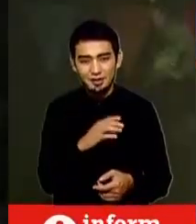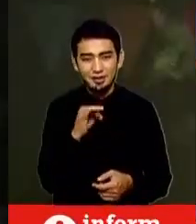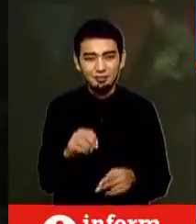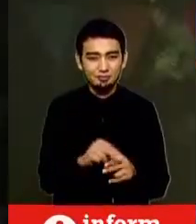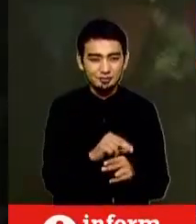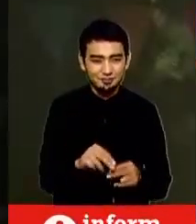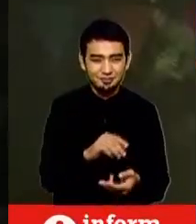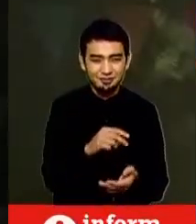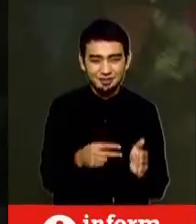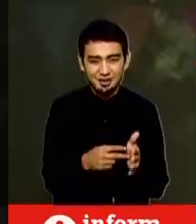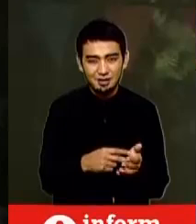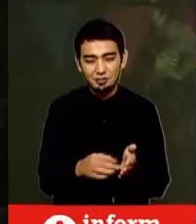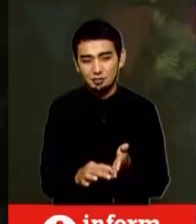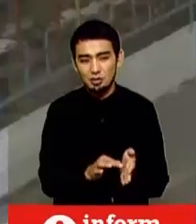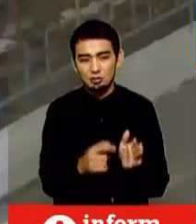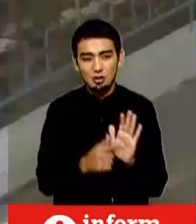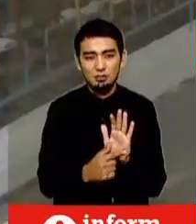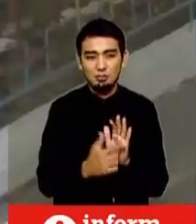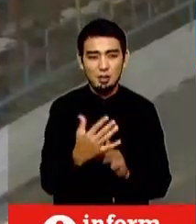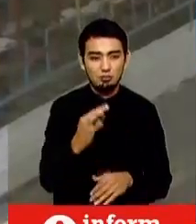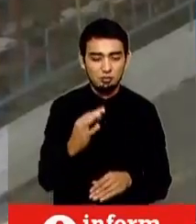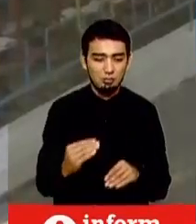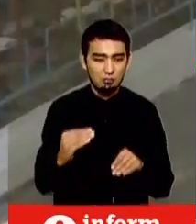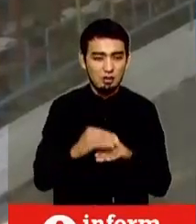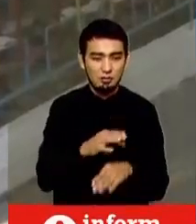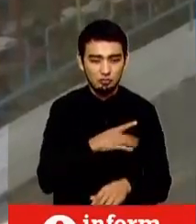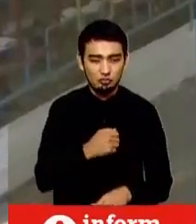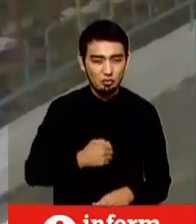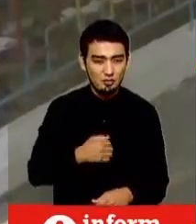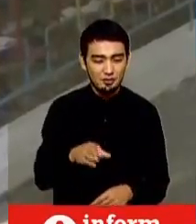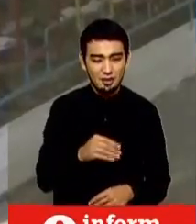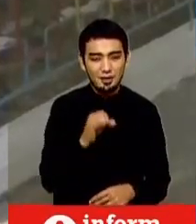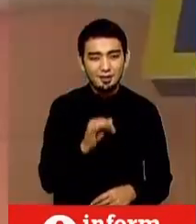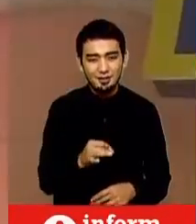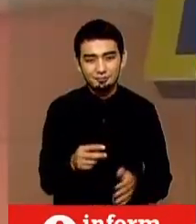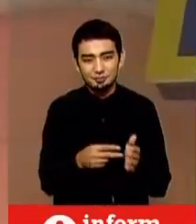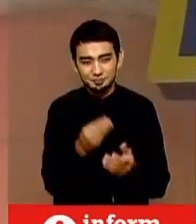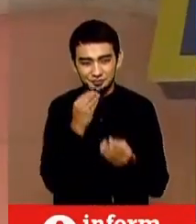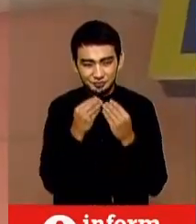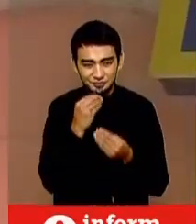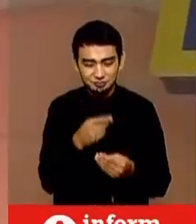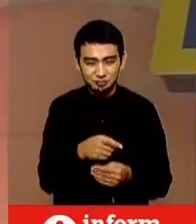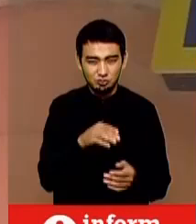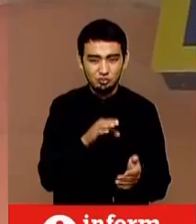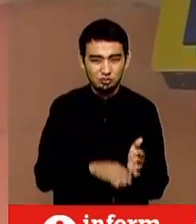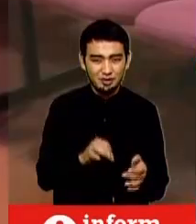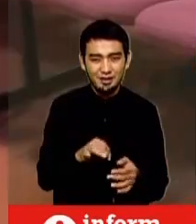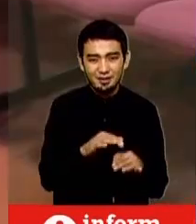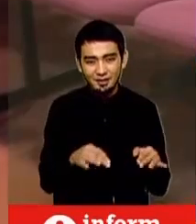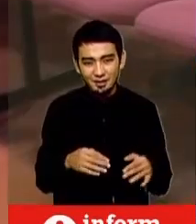мекемесінің бағаны бірден 70%-ға көтергеніне наразы. Соған қарамастан бөбекжайдың тамағы мардымсыз бүлдіршіндерге